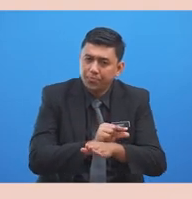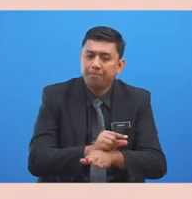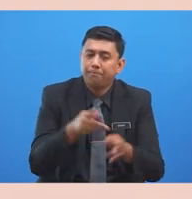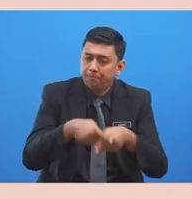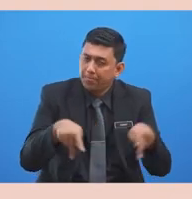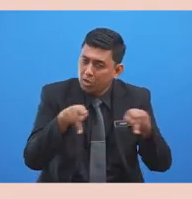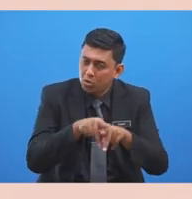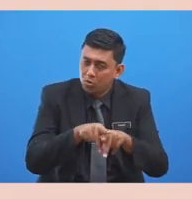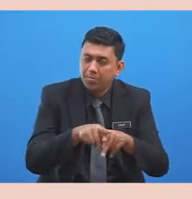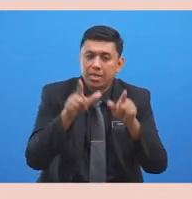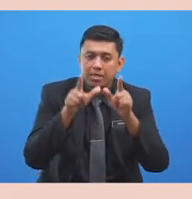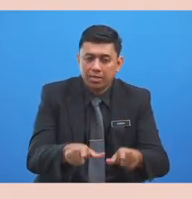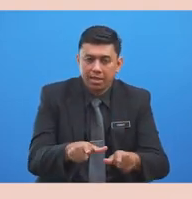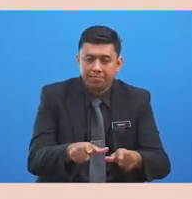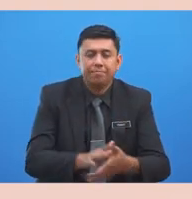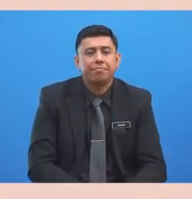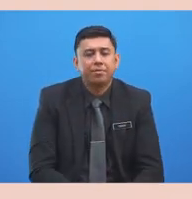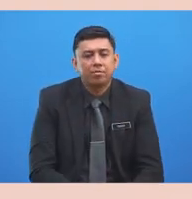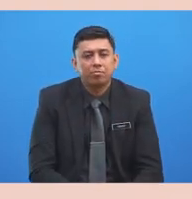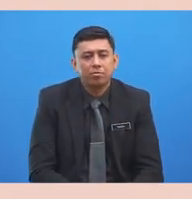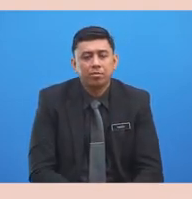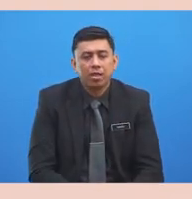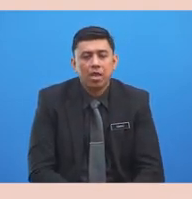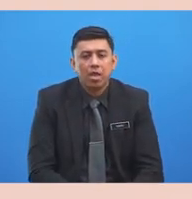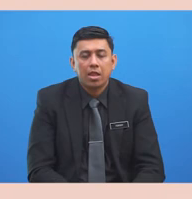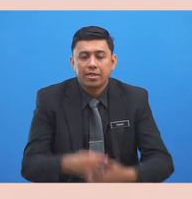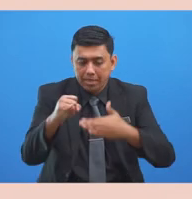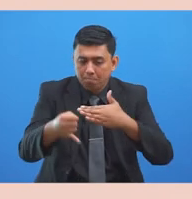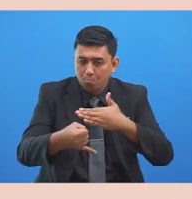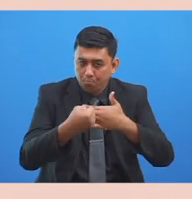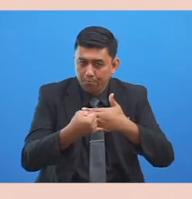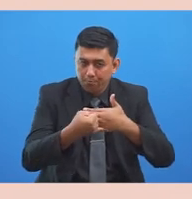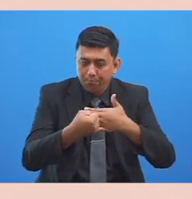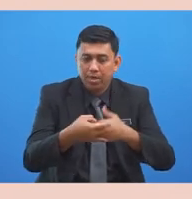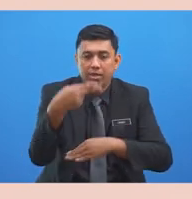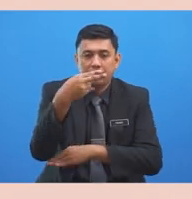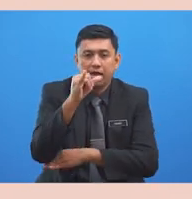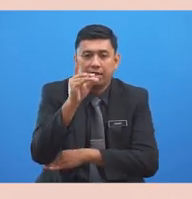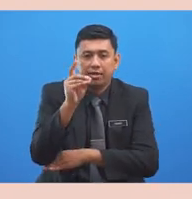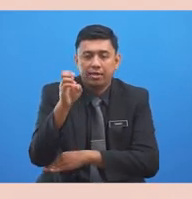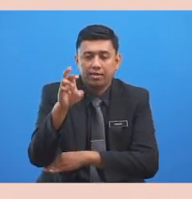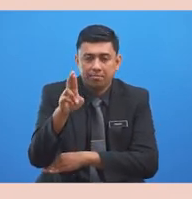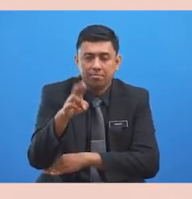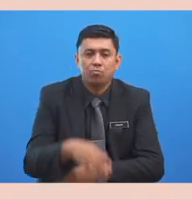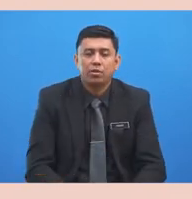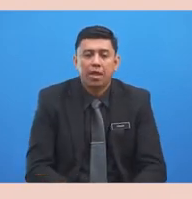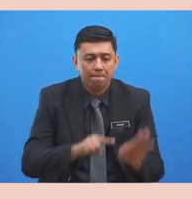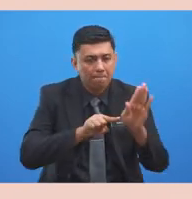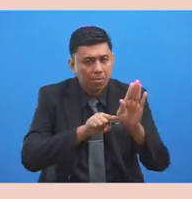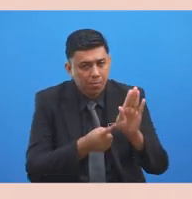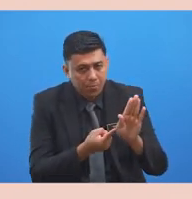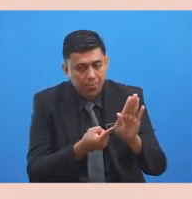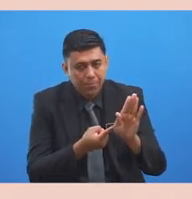perlu meletakkan kenyataan import di bahagian header, iaitu di